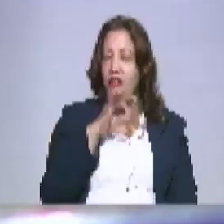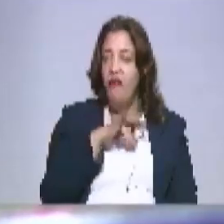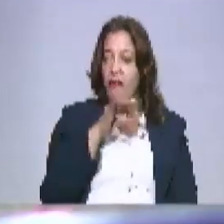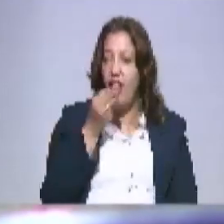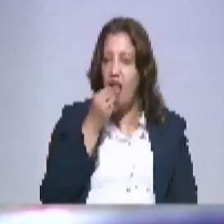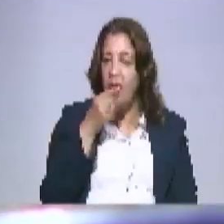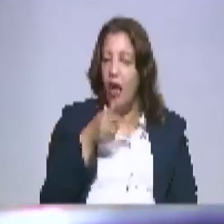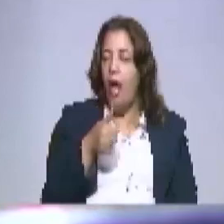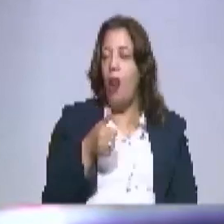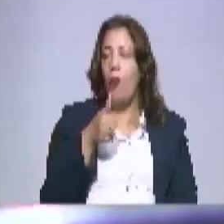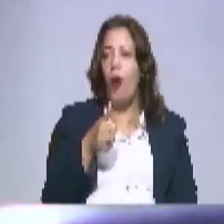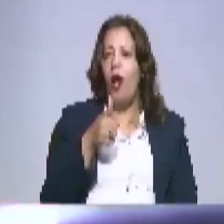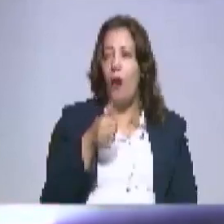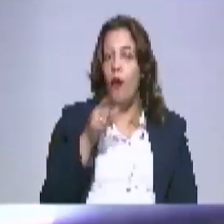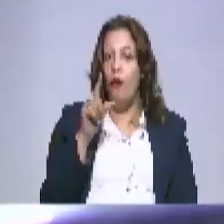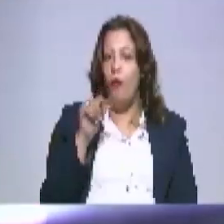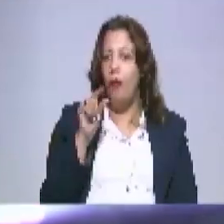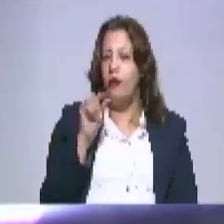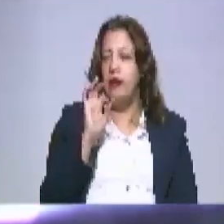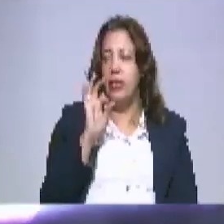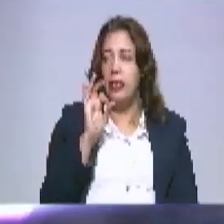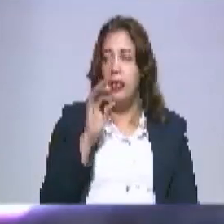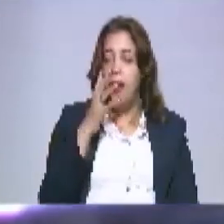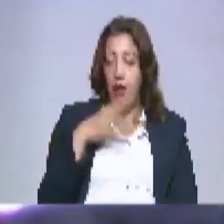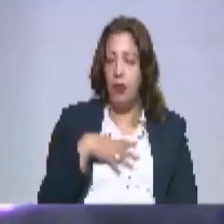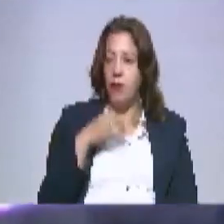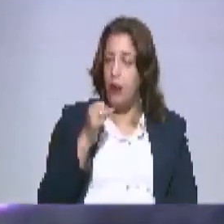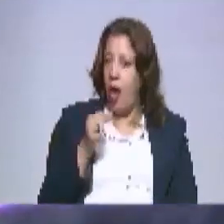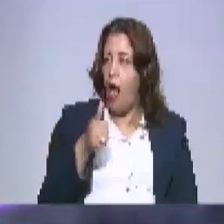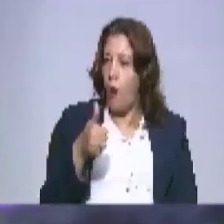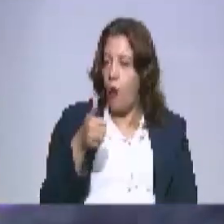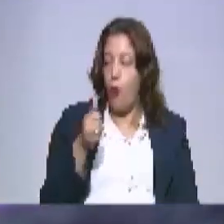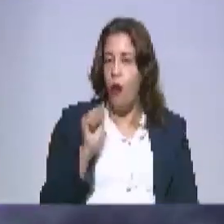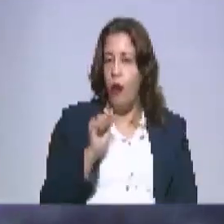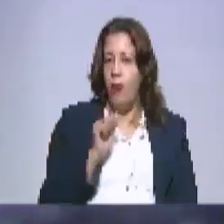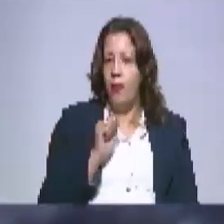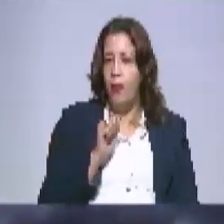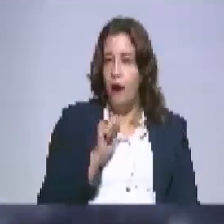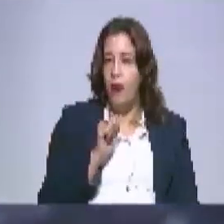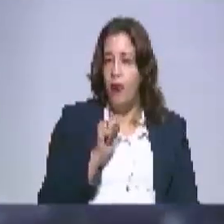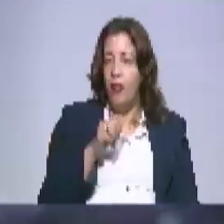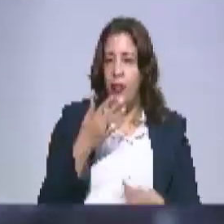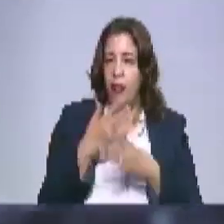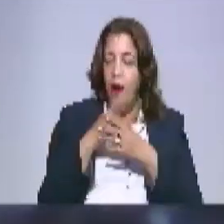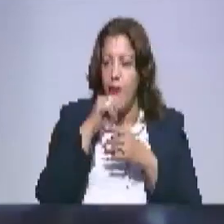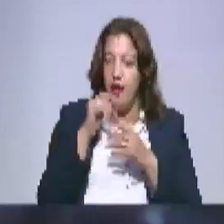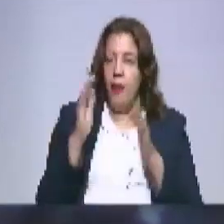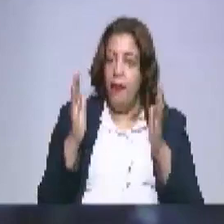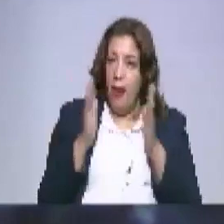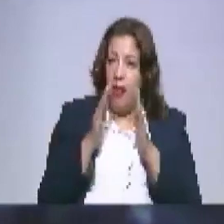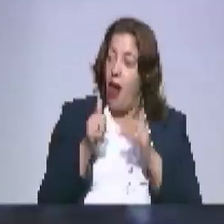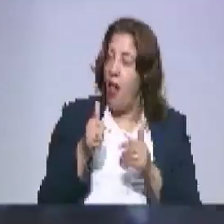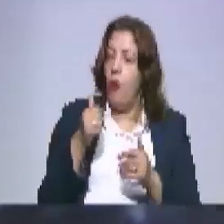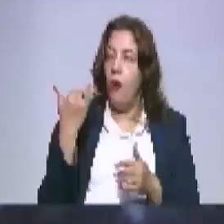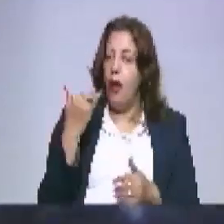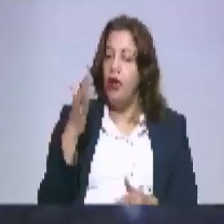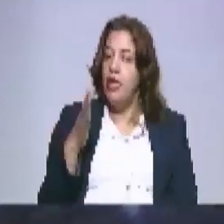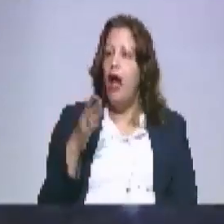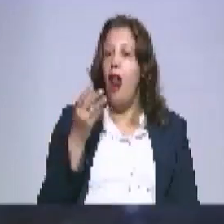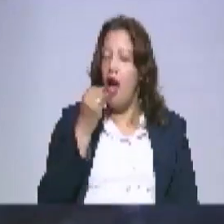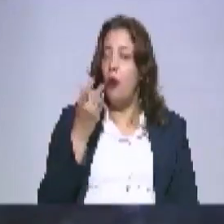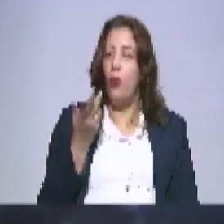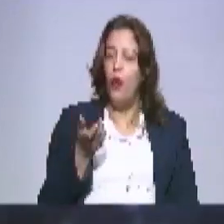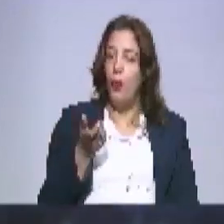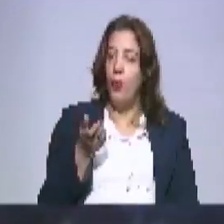العناصر الغذائيه، اي طبق منهم، غير ان هو صحي جدا، ما فيش اي فيه حاجه يعني، اللي بيعمل دايت يعرف ياكل الاكل ده،